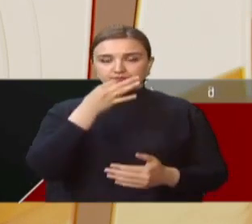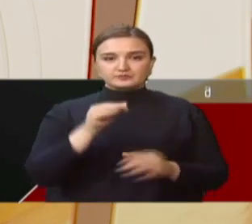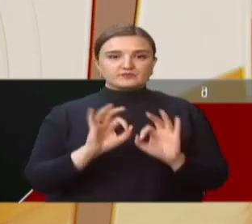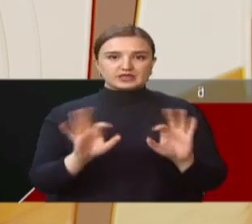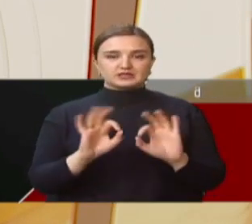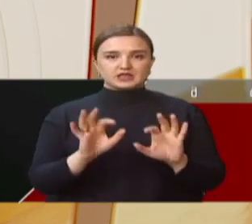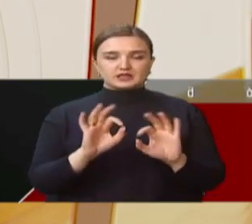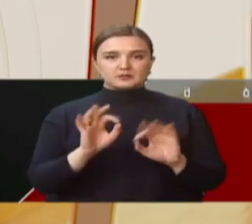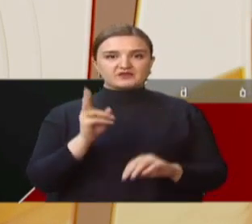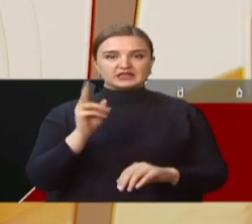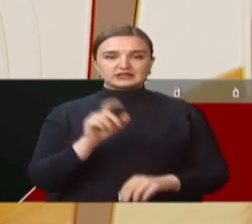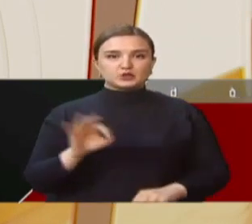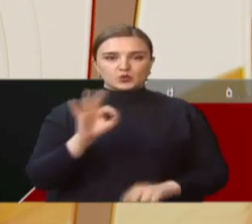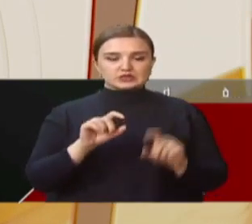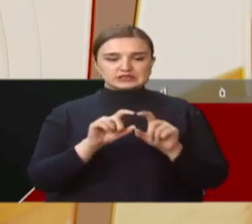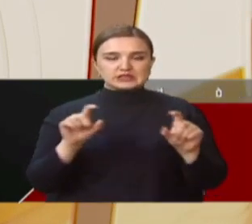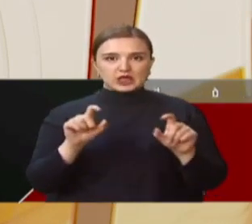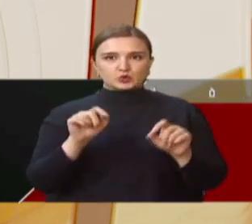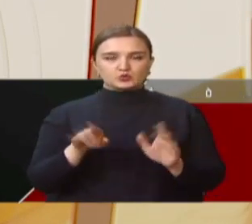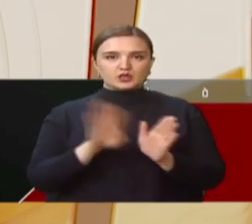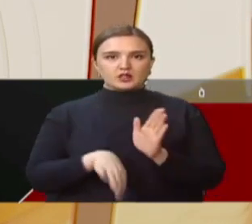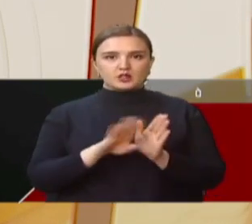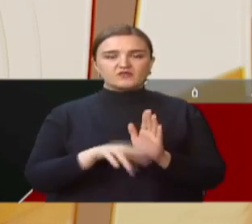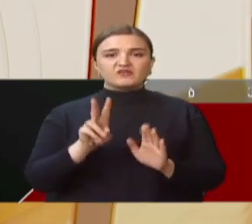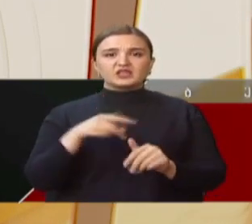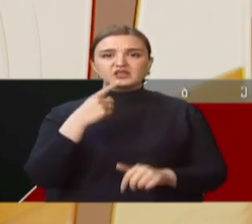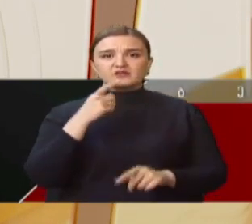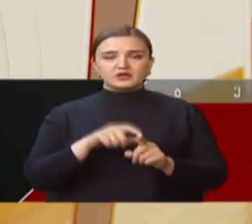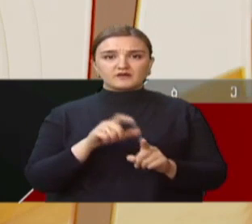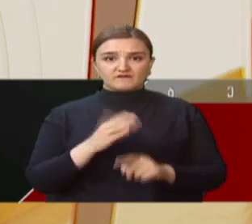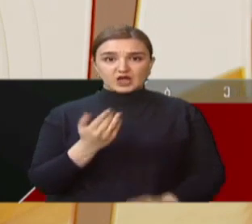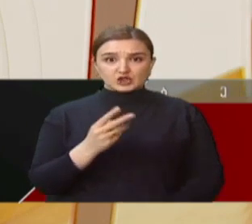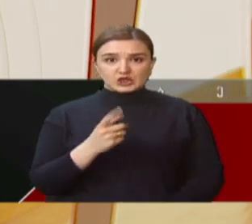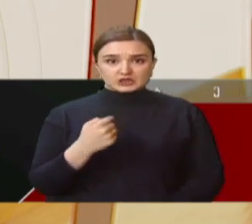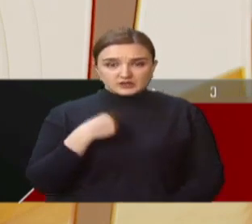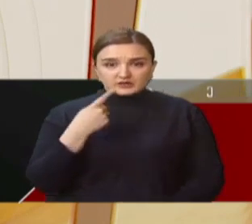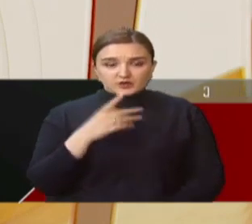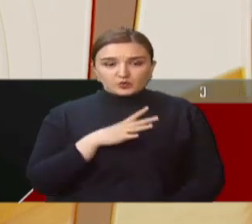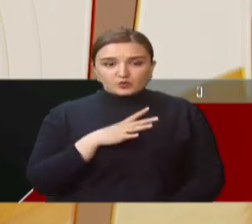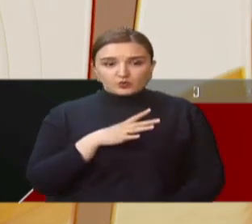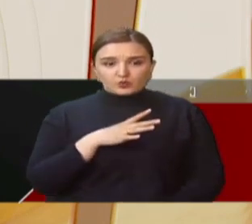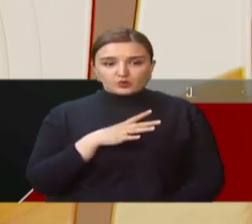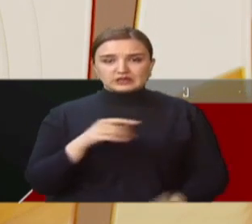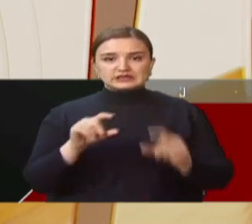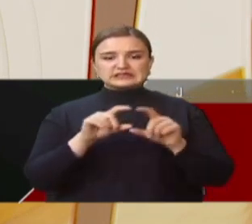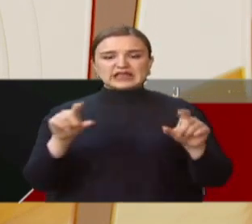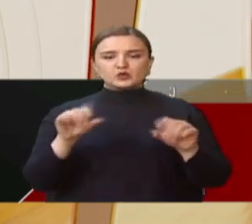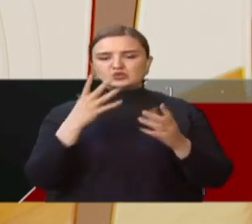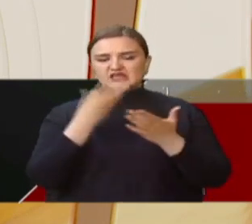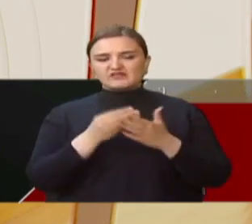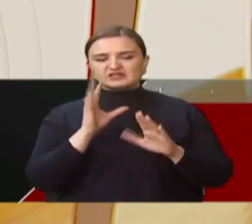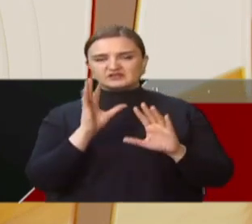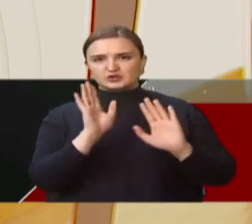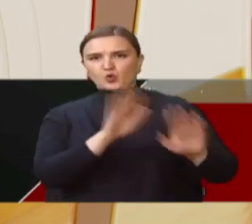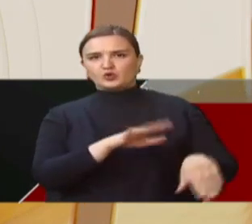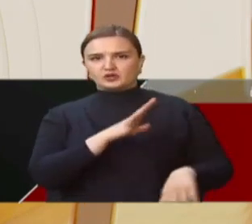schadeba. Candidati status și sac cealis pasi. Es ghiogi vașa zim, toată strategia am așa nivel. Kant schadeba, status și dait ovun tawistuis. Ești